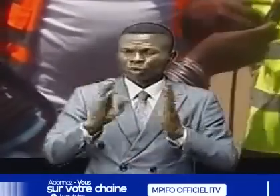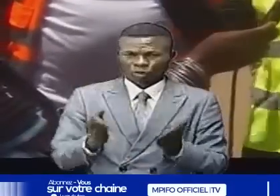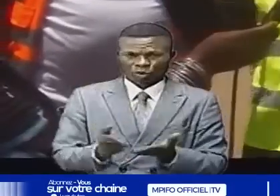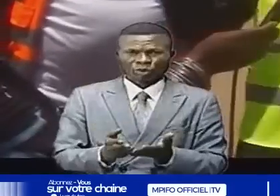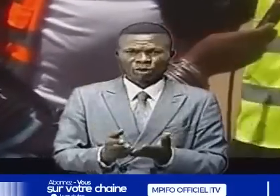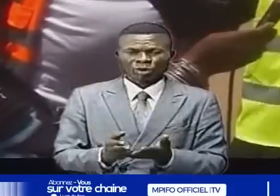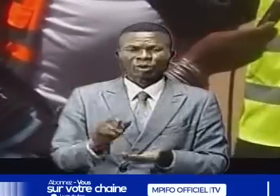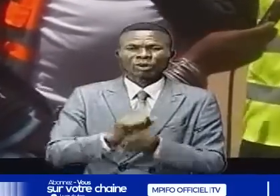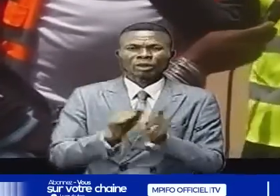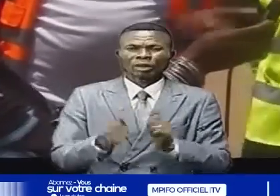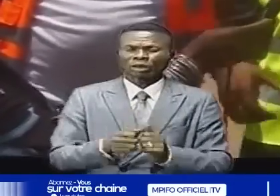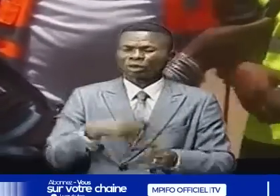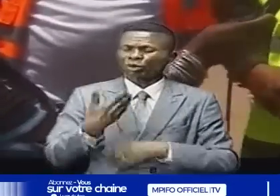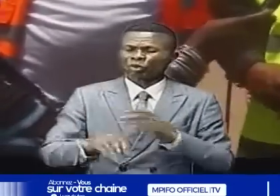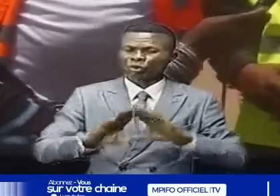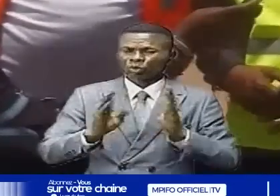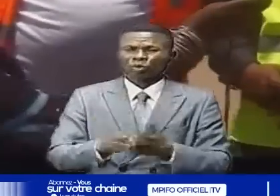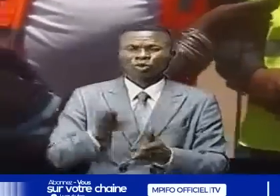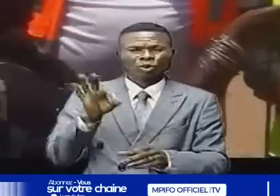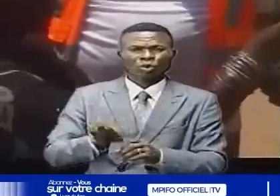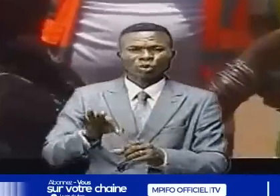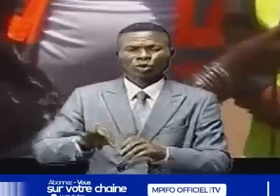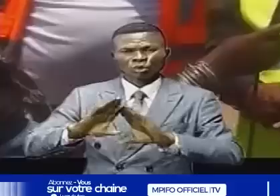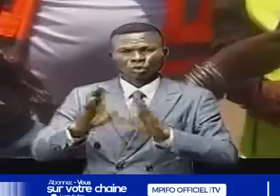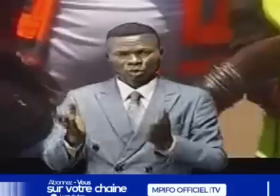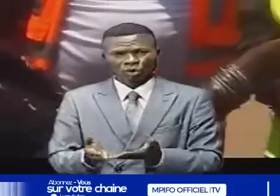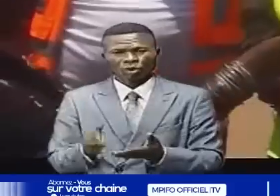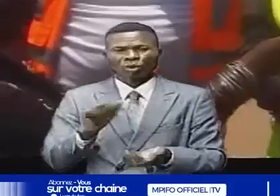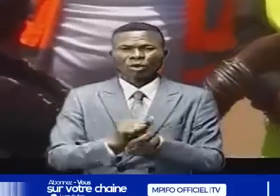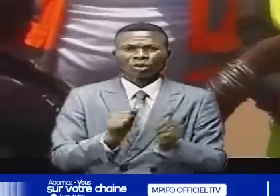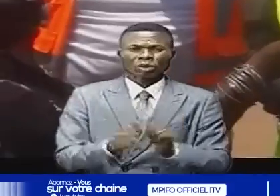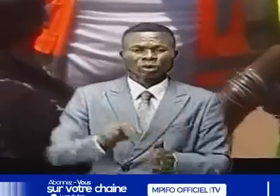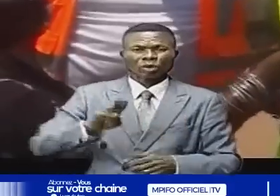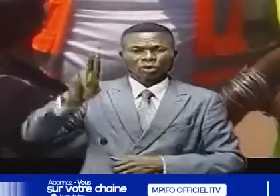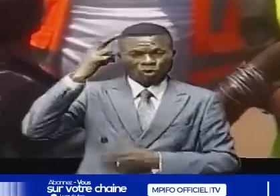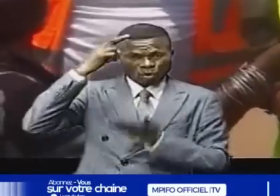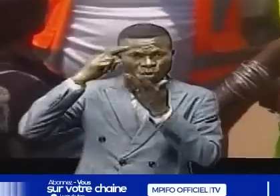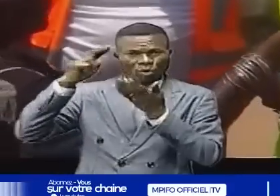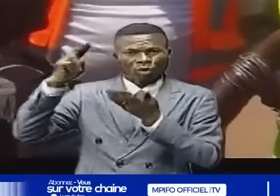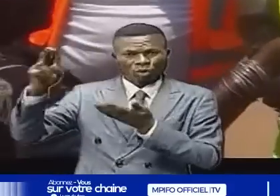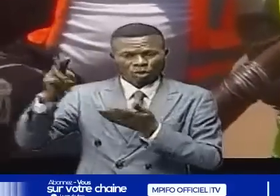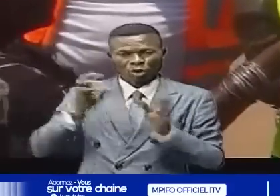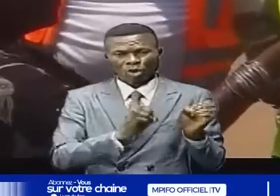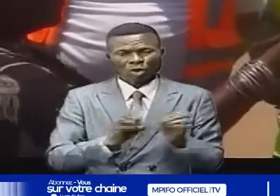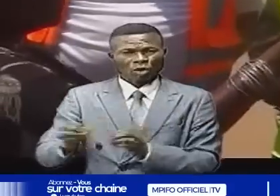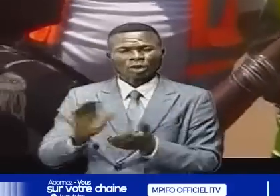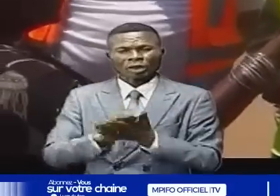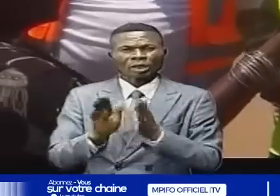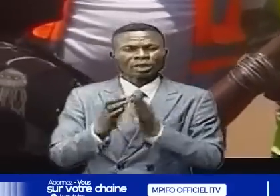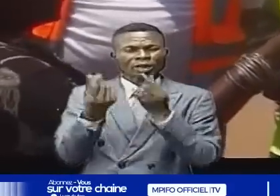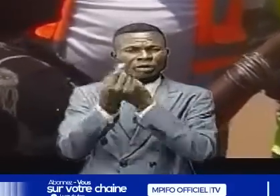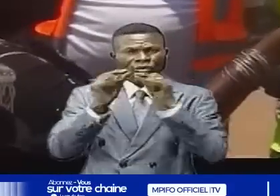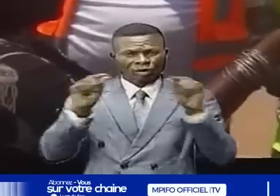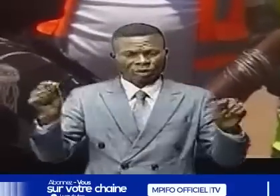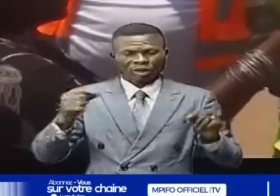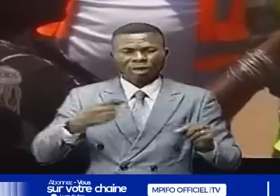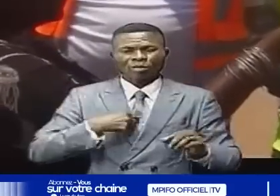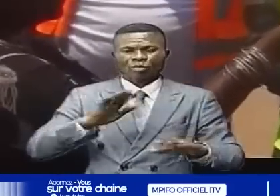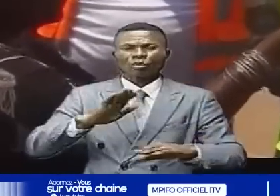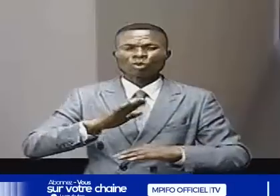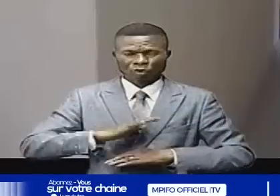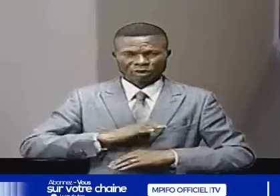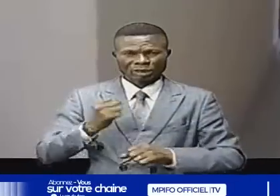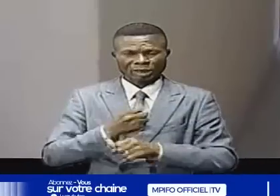connecter, sachant qu'ils ont quand même la connexion au niveau de l'université qui sera gratuite. Donc voilà, je suis satisfait de cette